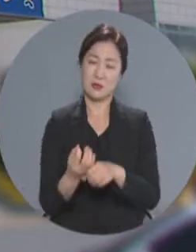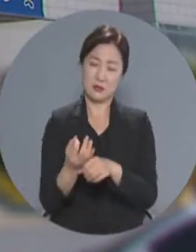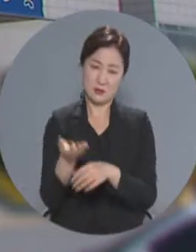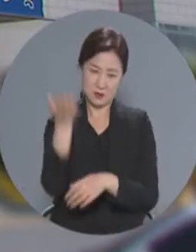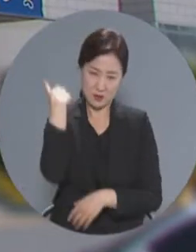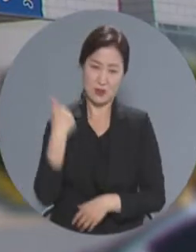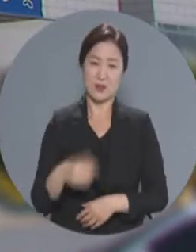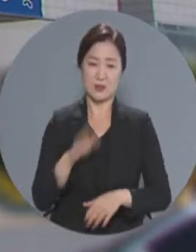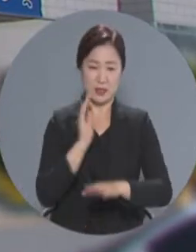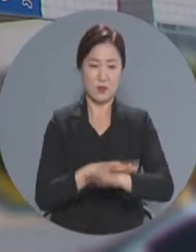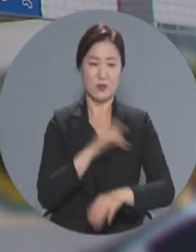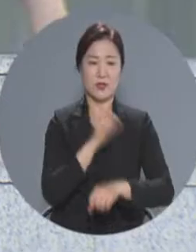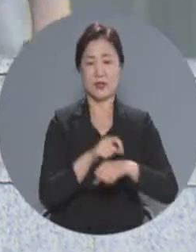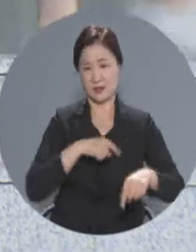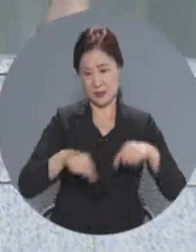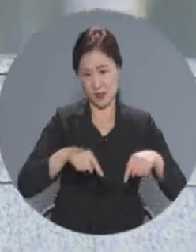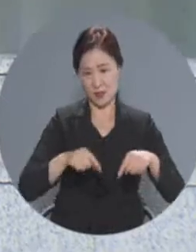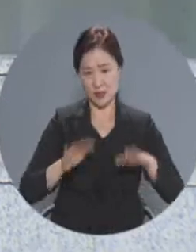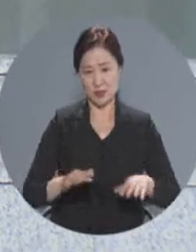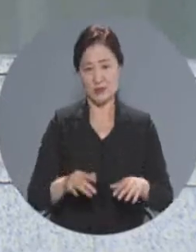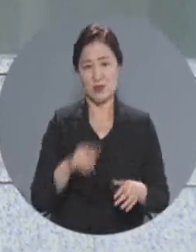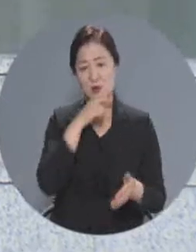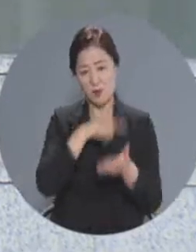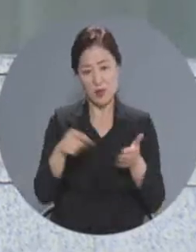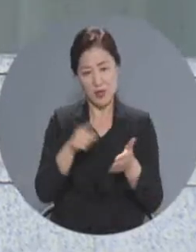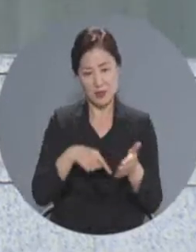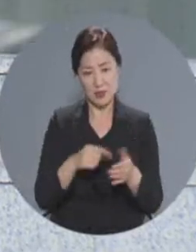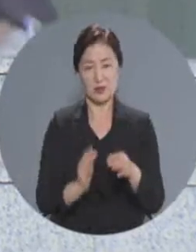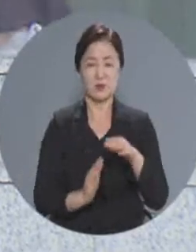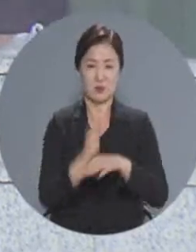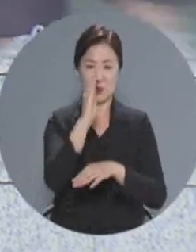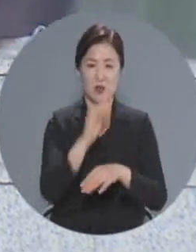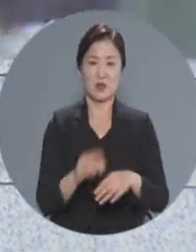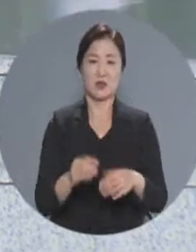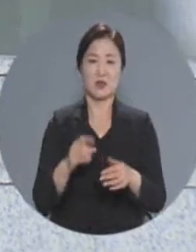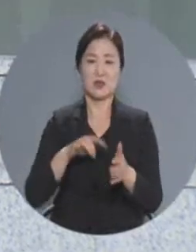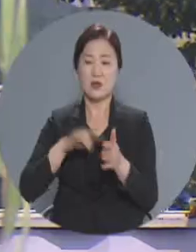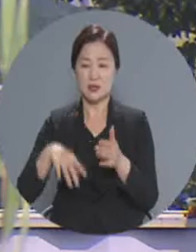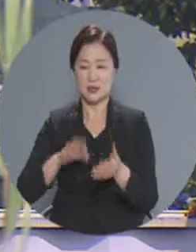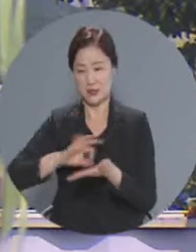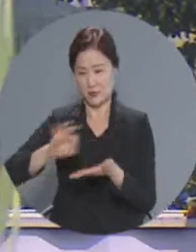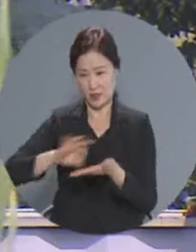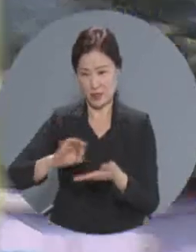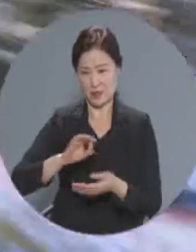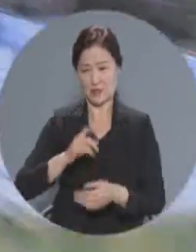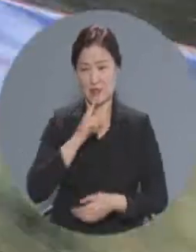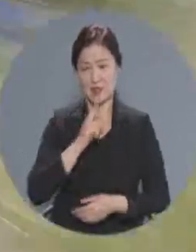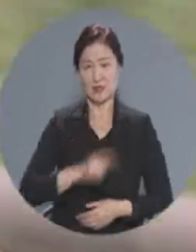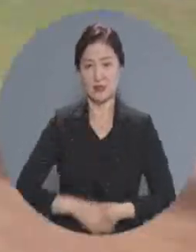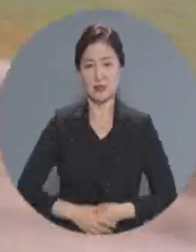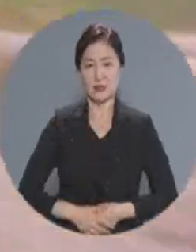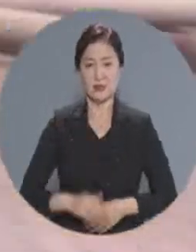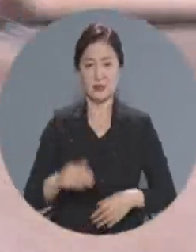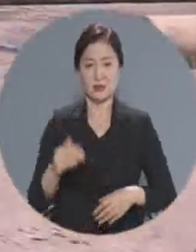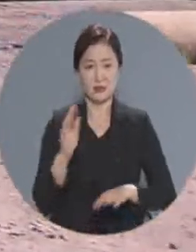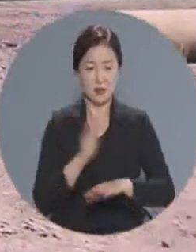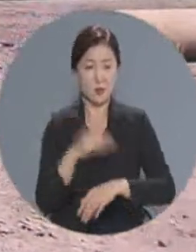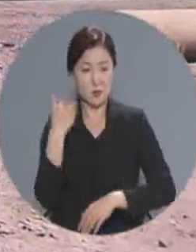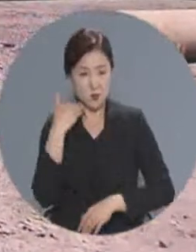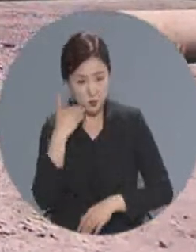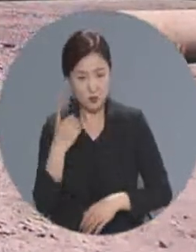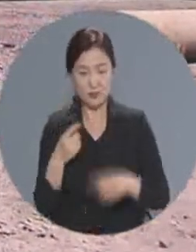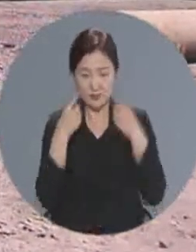광양시의 잘못된 행정이 손해배상 차원을 넘어 시민 혈세 낭비라는 지적과 함께 책임 소재 규명을 통한